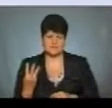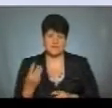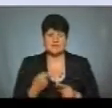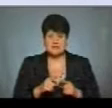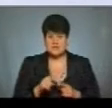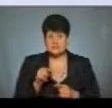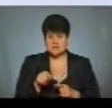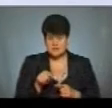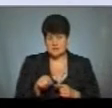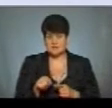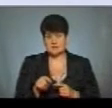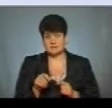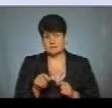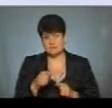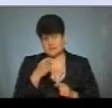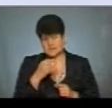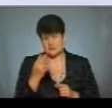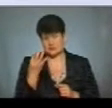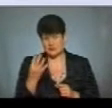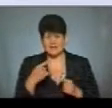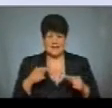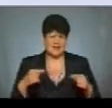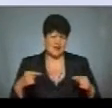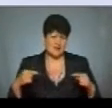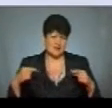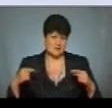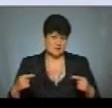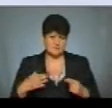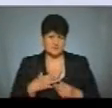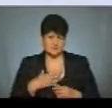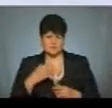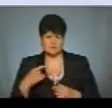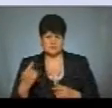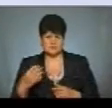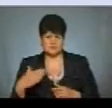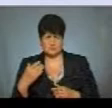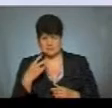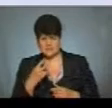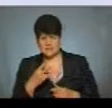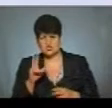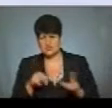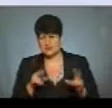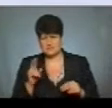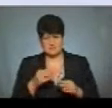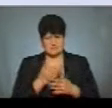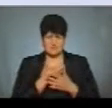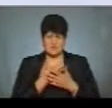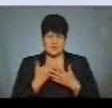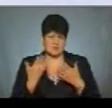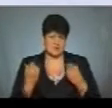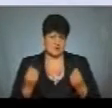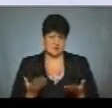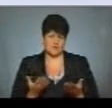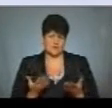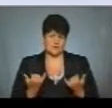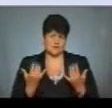ті політичні сили 4, як я сказала. Решта політичних сил, з нашої точки зору, практично не має шансу